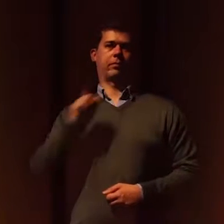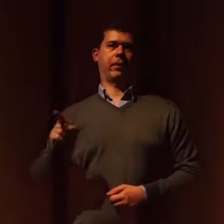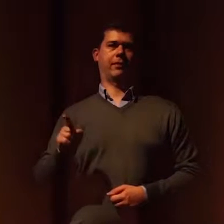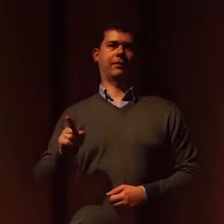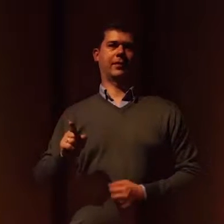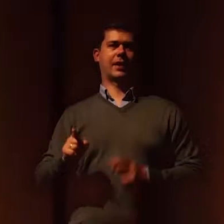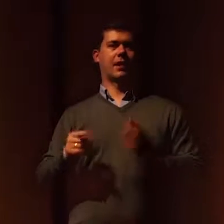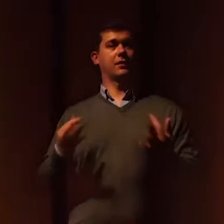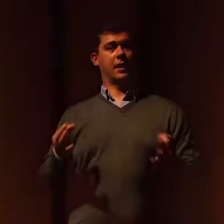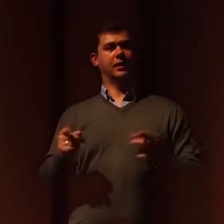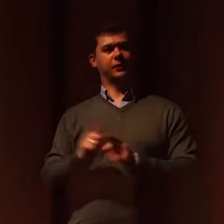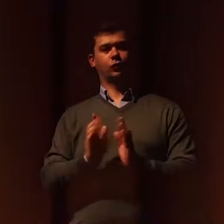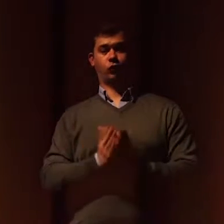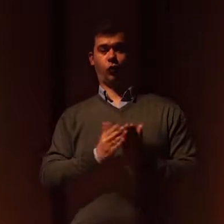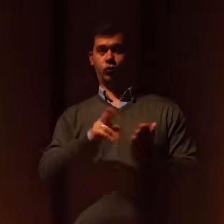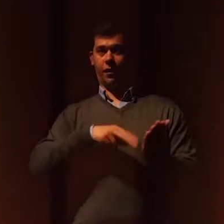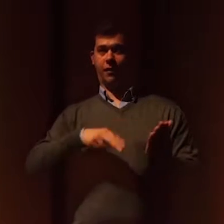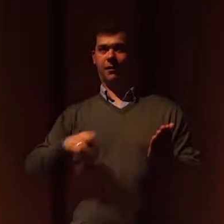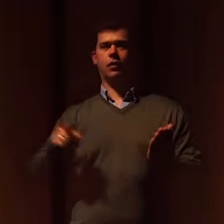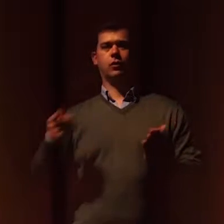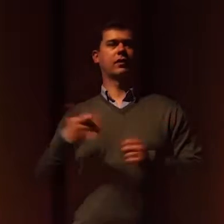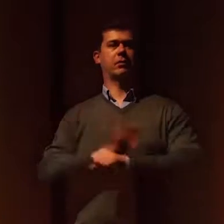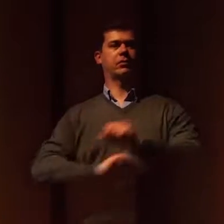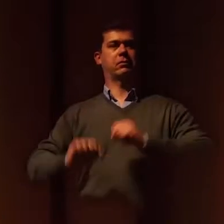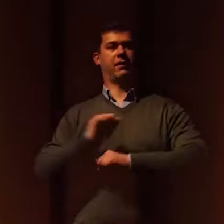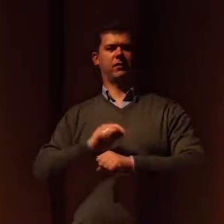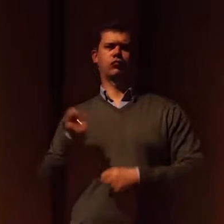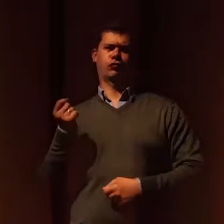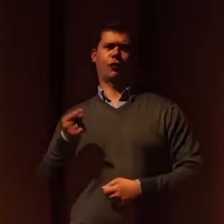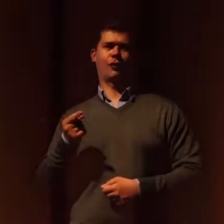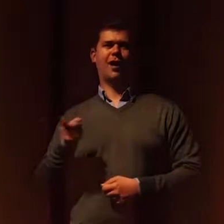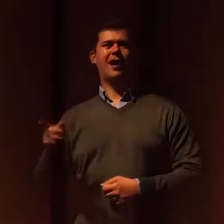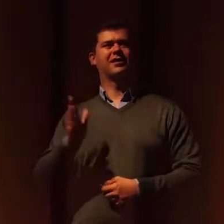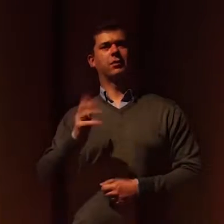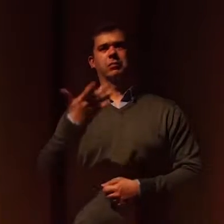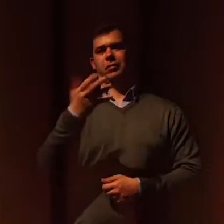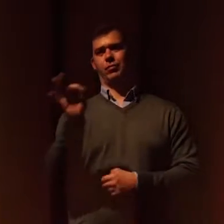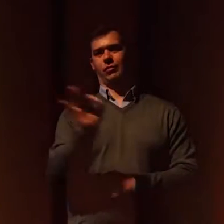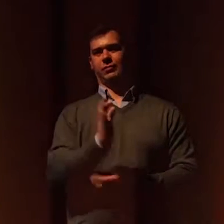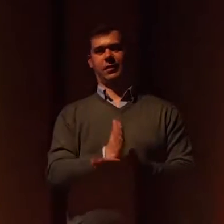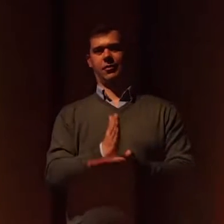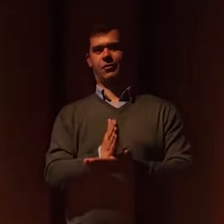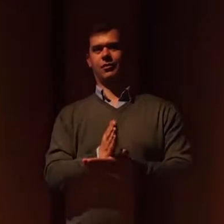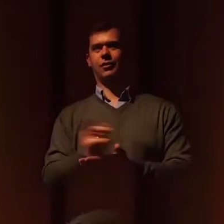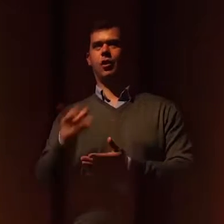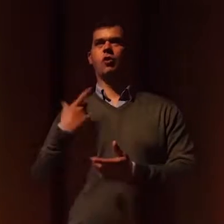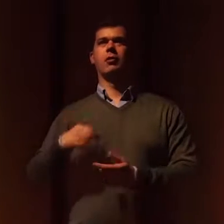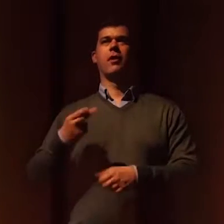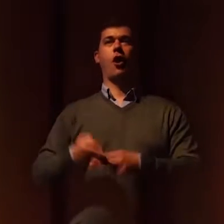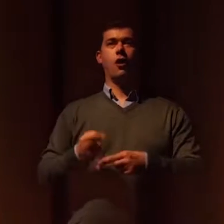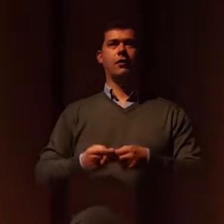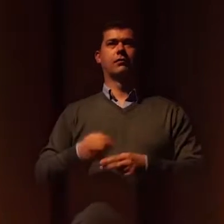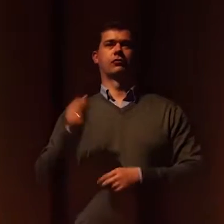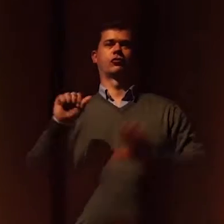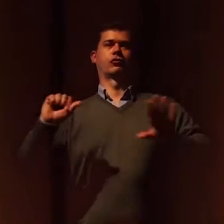znajdują się w tej chwili także w podręcznikach osoby niepełnosprawne ale to jest około 5 PR osoby chore